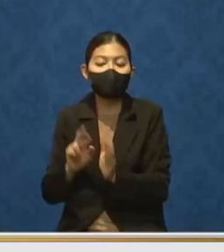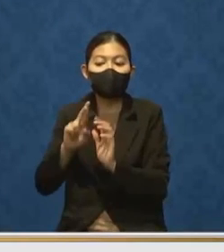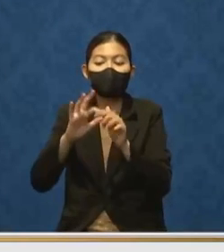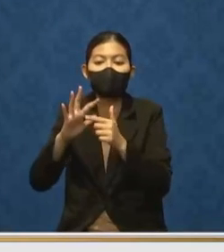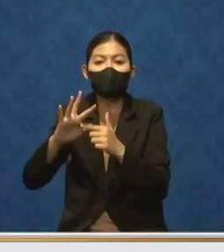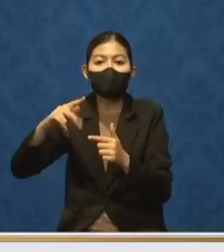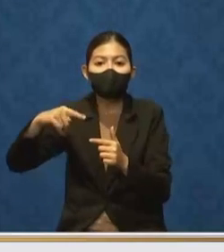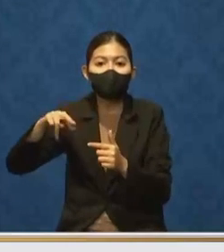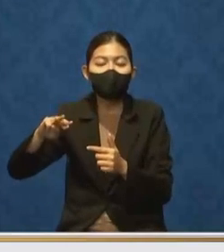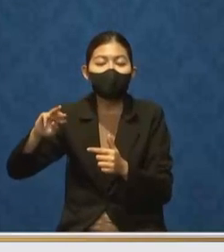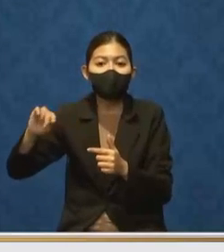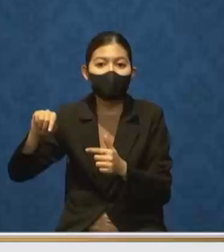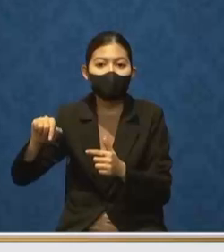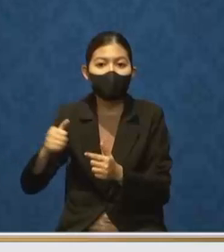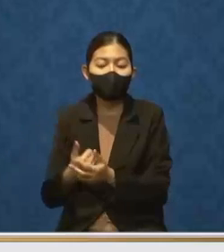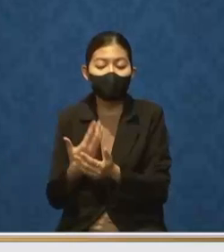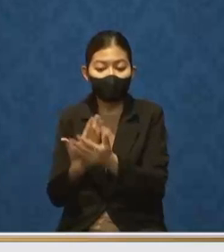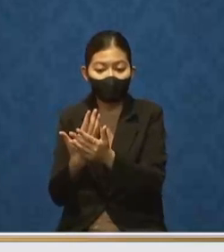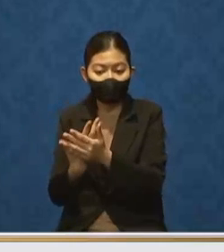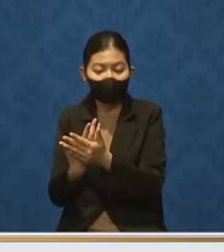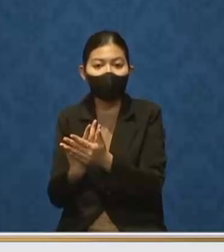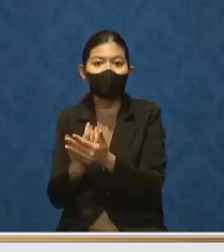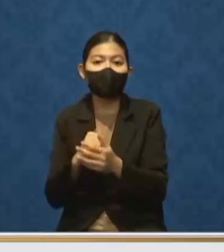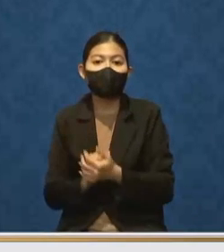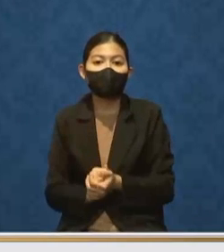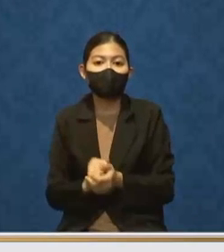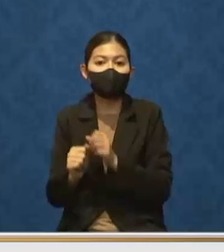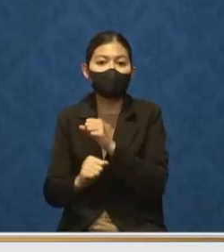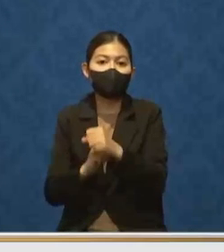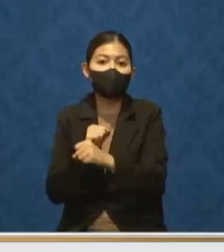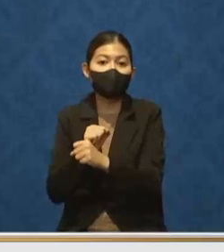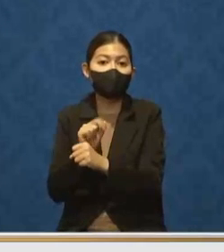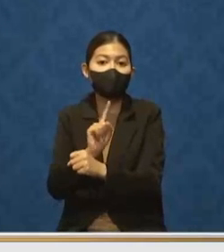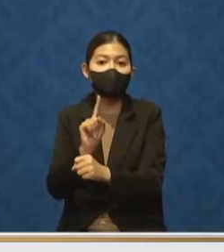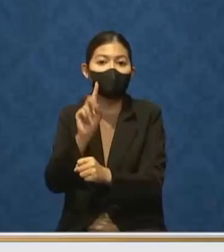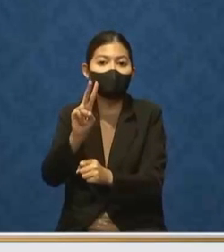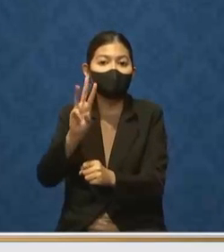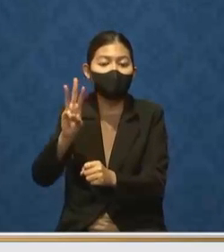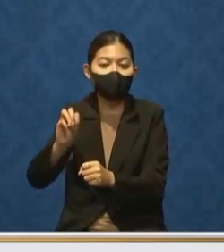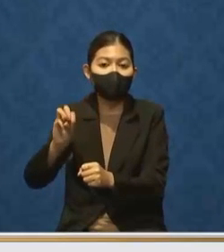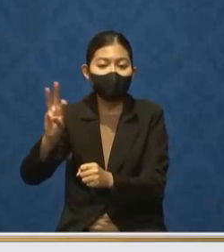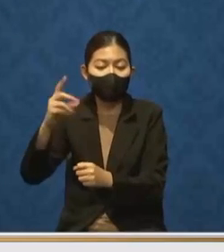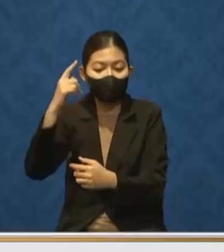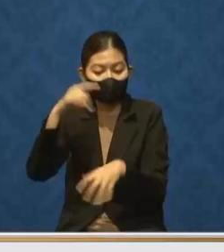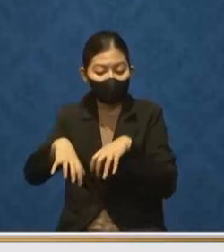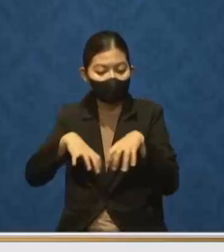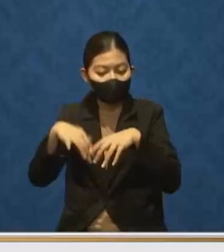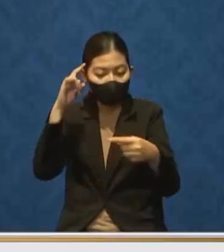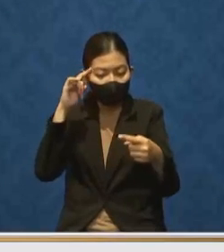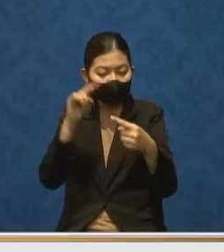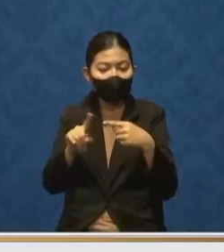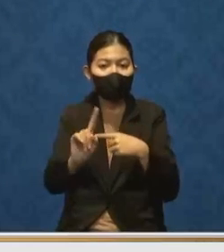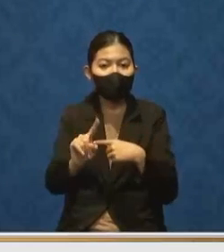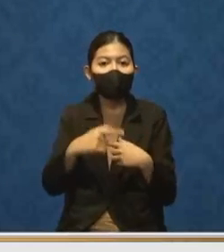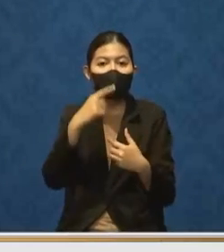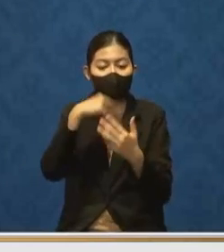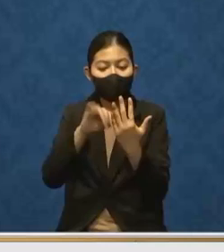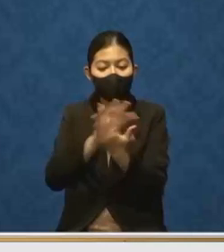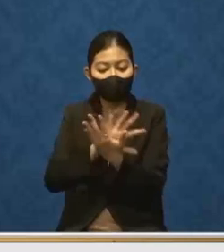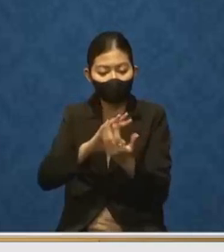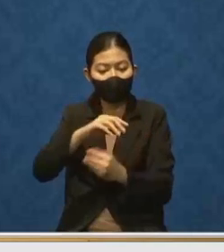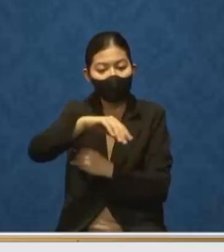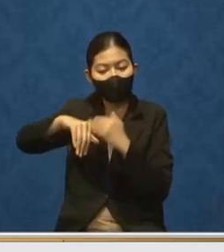ำปีงบประมาณพ.ศ. 2566จัดทำขึ้นโดยมีเป้าหมายให้ประเทศได้รับการพัฒนา